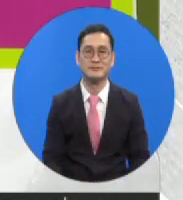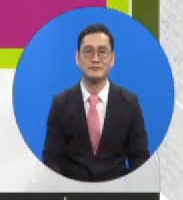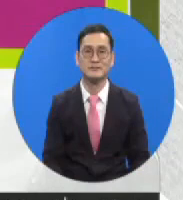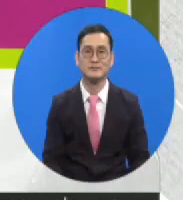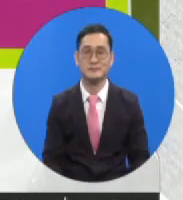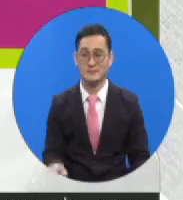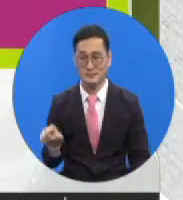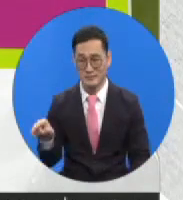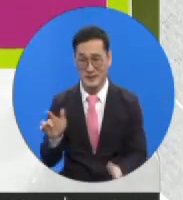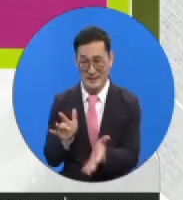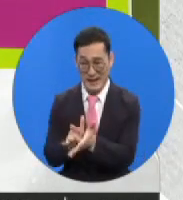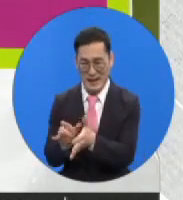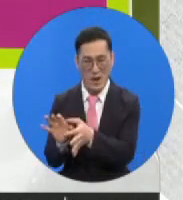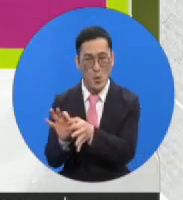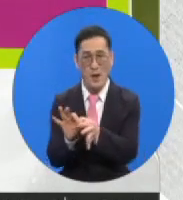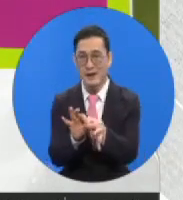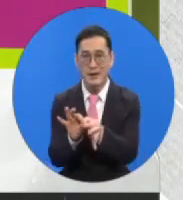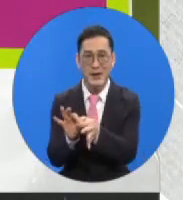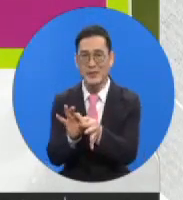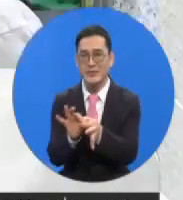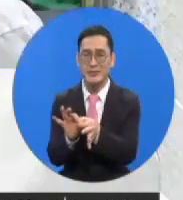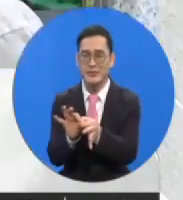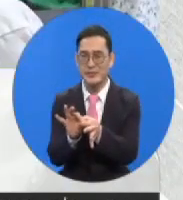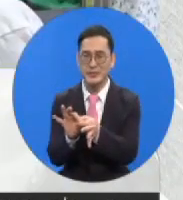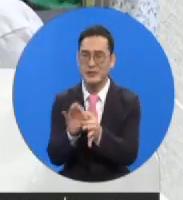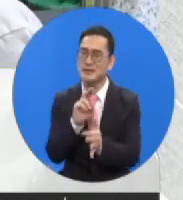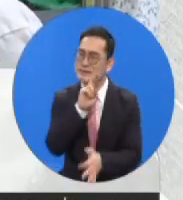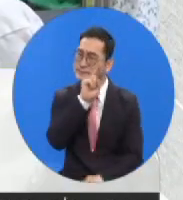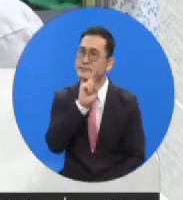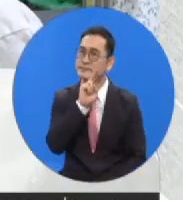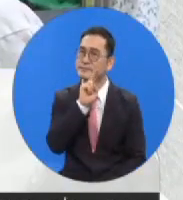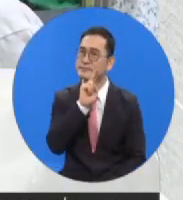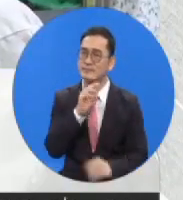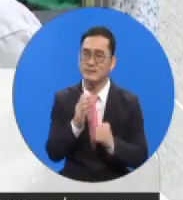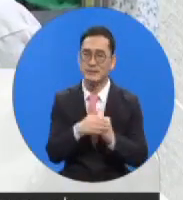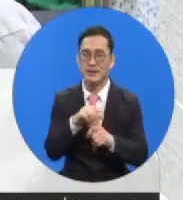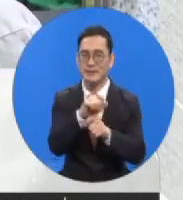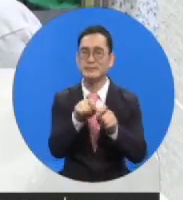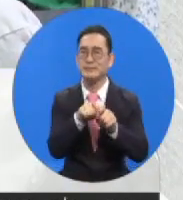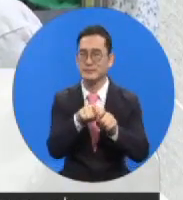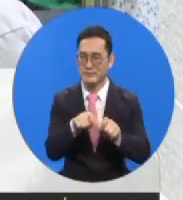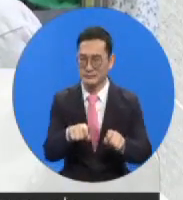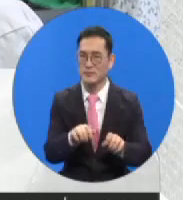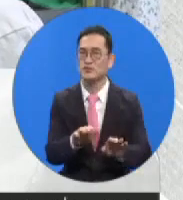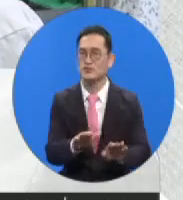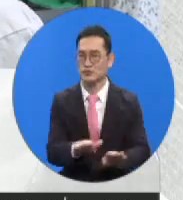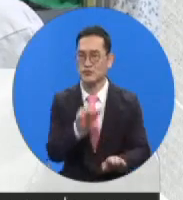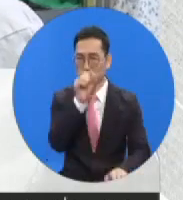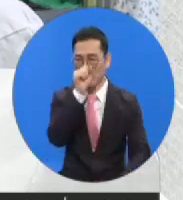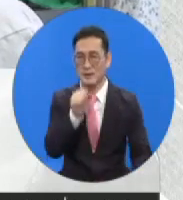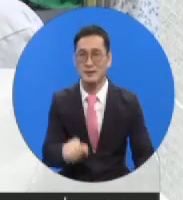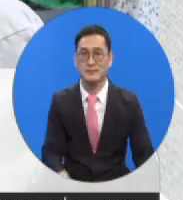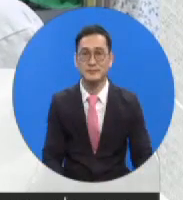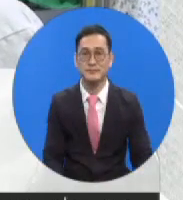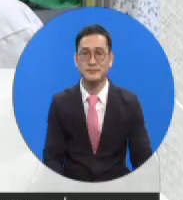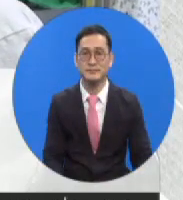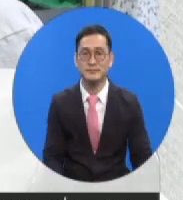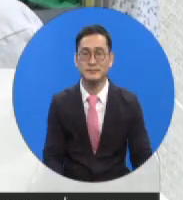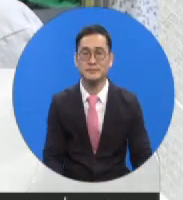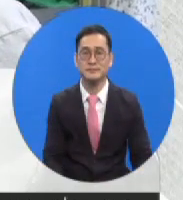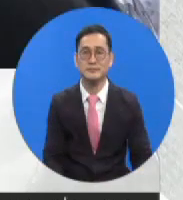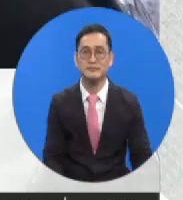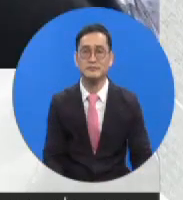좀 있거든요. 그렇다 보니까 일단 유보하는 게 조금 더 맞다라고 보고 그리고 그 이유 중에 하나는 접종 시기 때문에